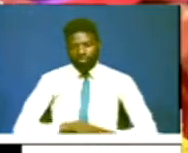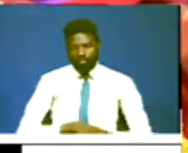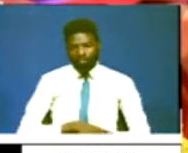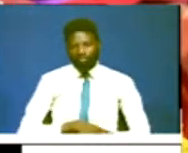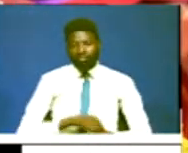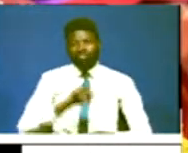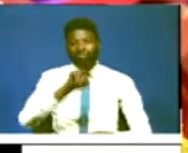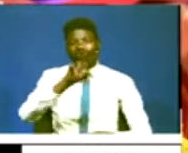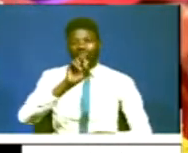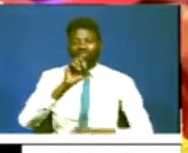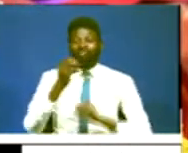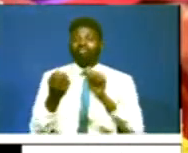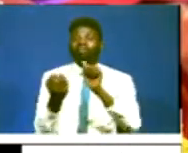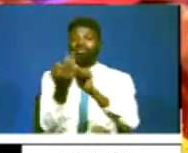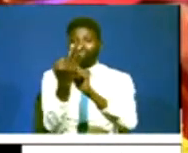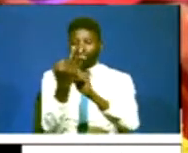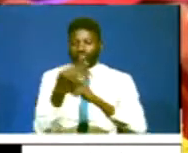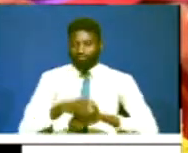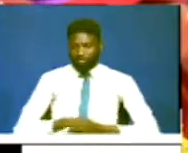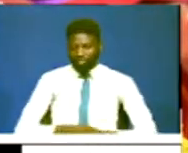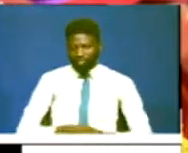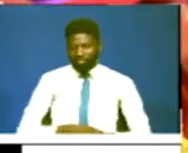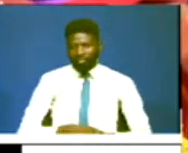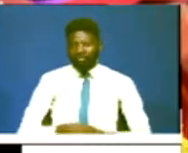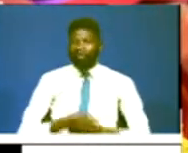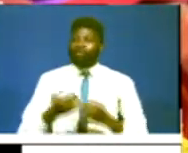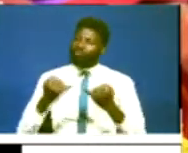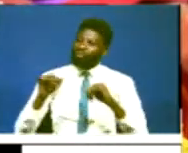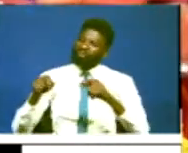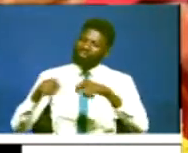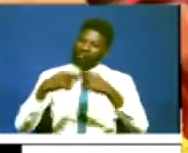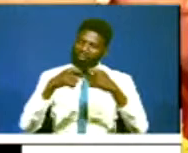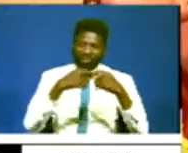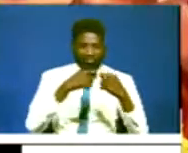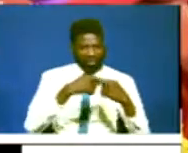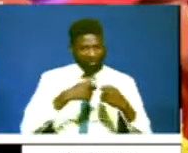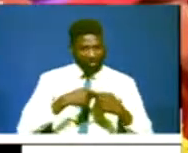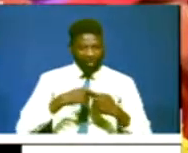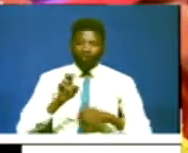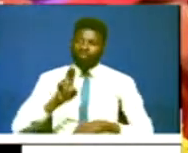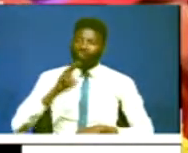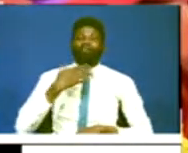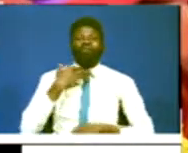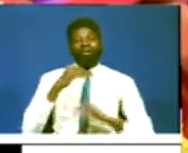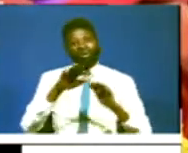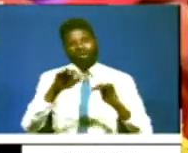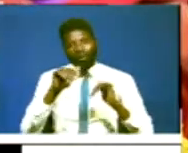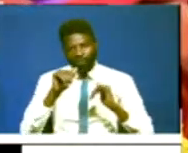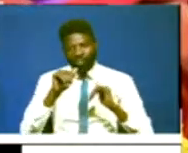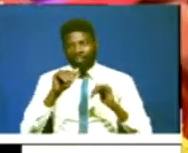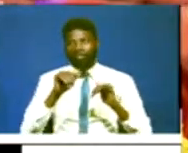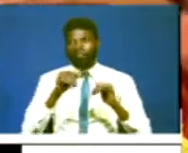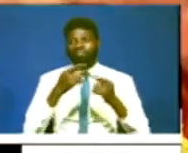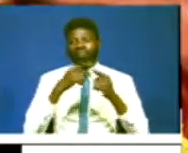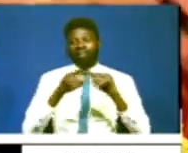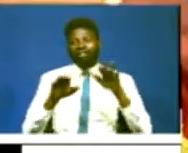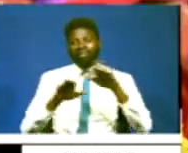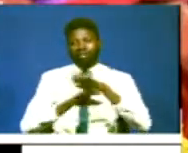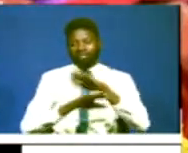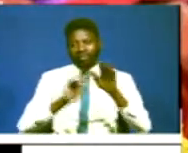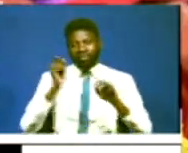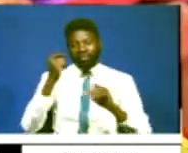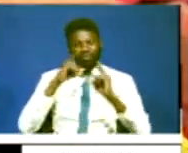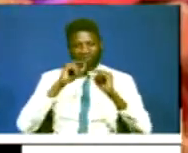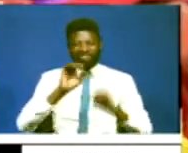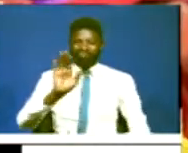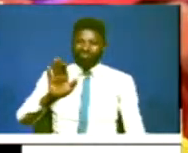2013, ukajaribu kuleta shida. Uhuru akitaka kuita wewe, huyu alikuwa deputy yake akamwambia hapana, wachana na hii